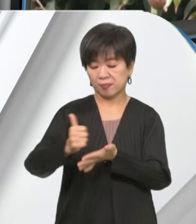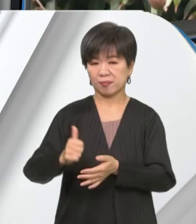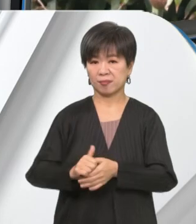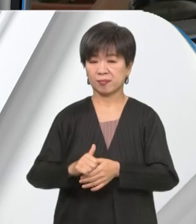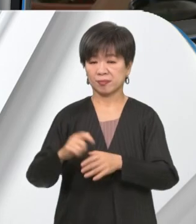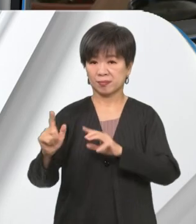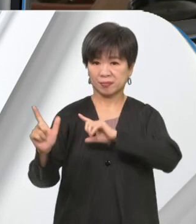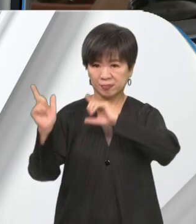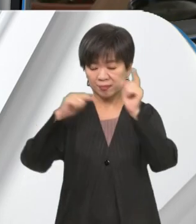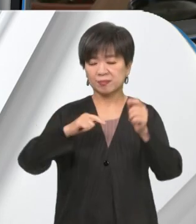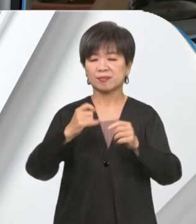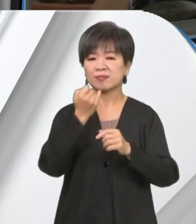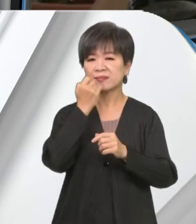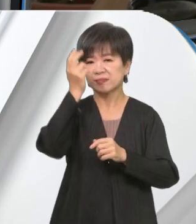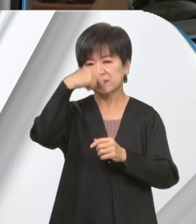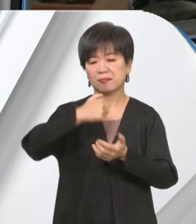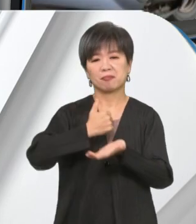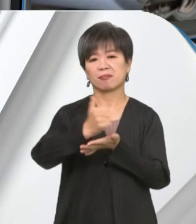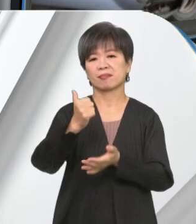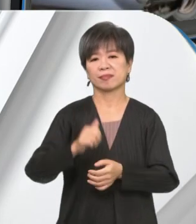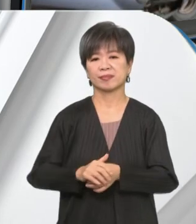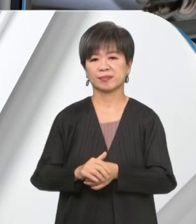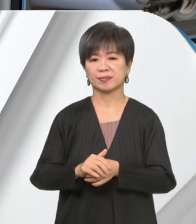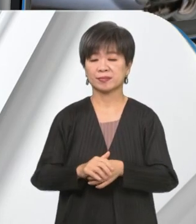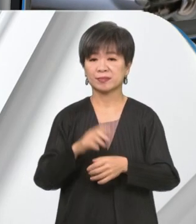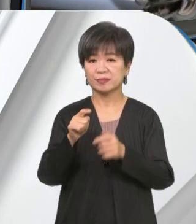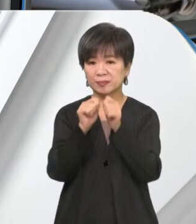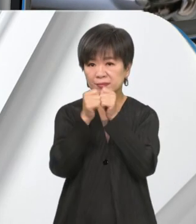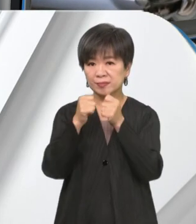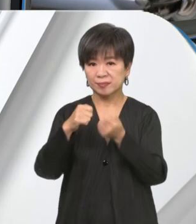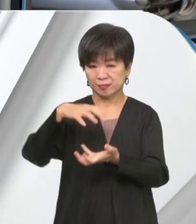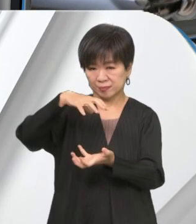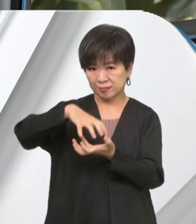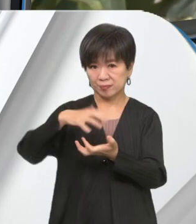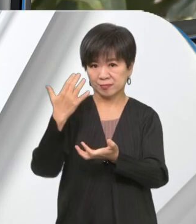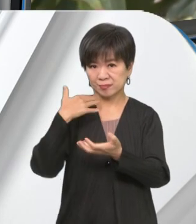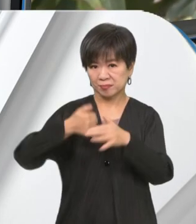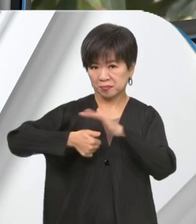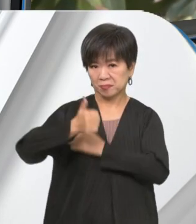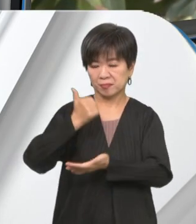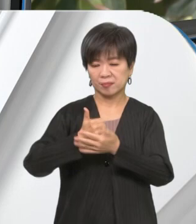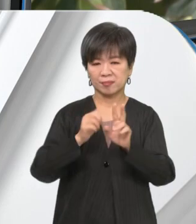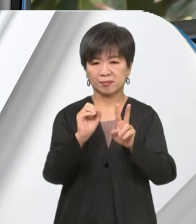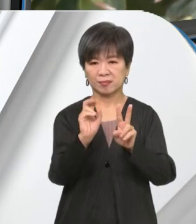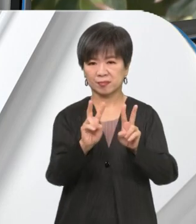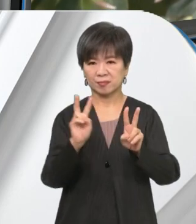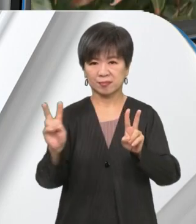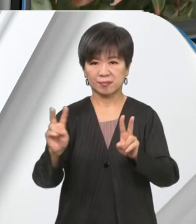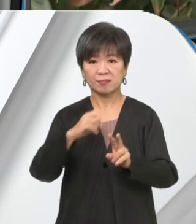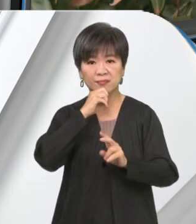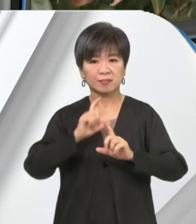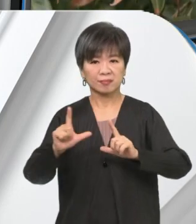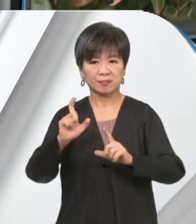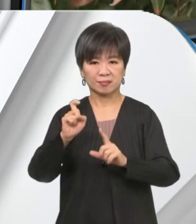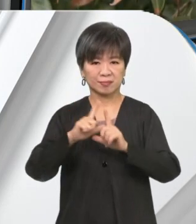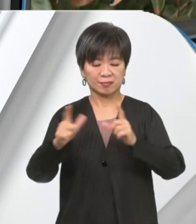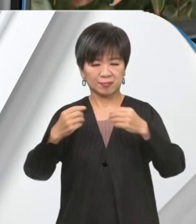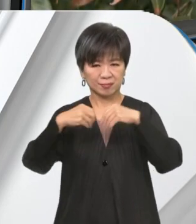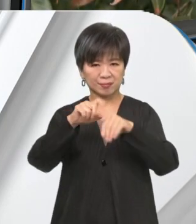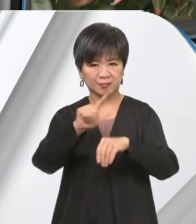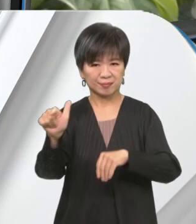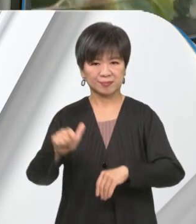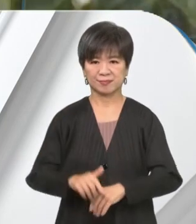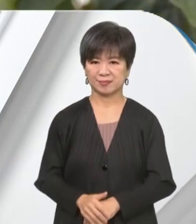日现扎下注就出货，还拿几间热火爆厉害，还是热鲜嘞，热浪热热，屏东是太舒适。